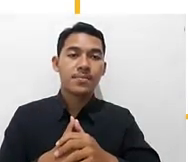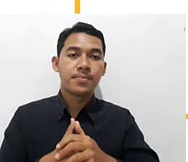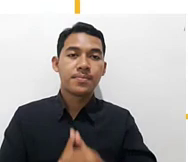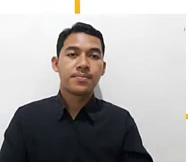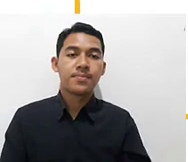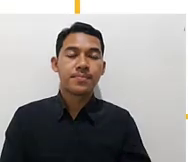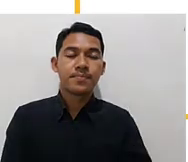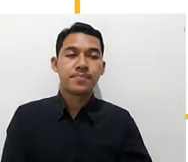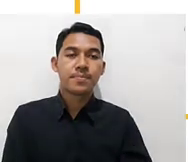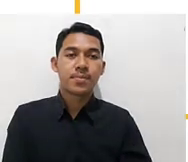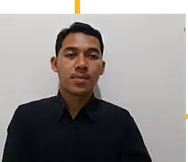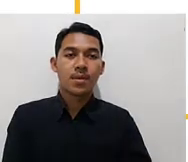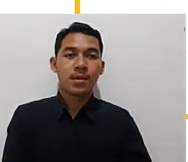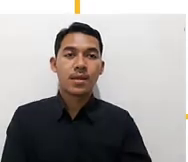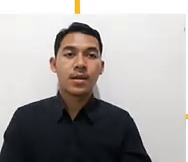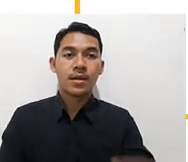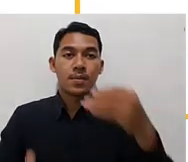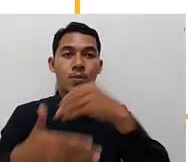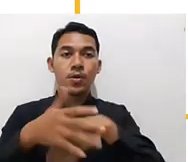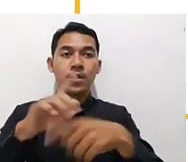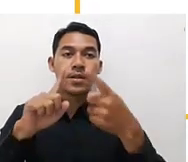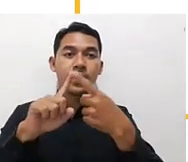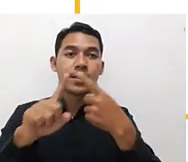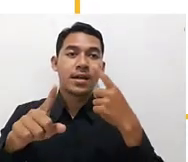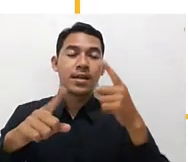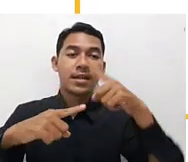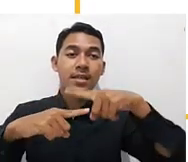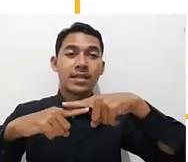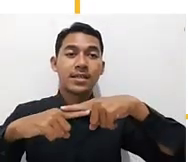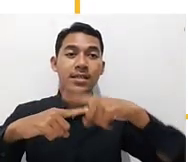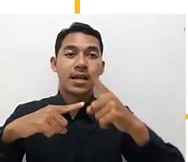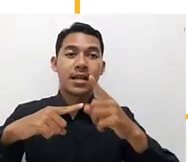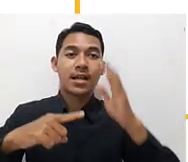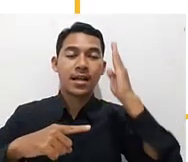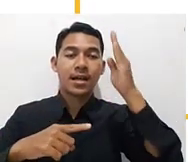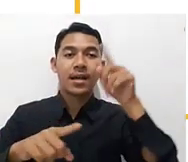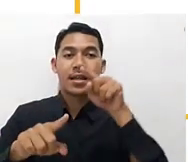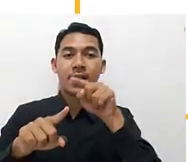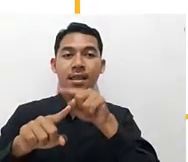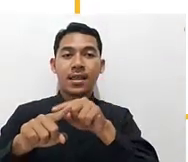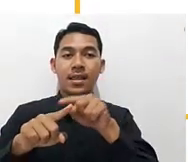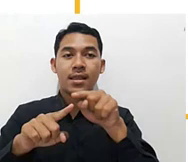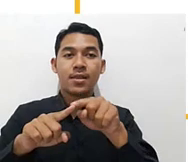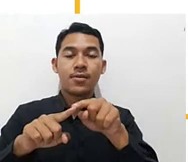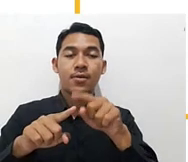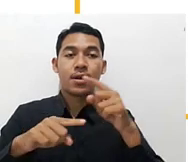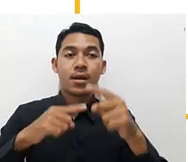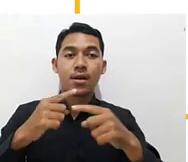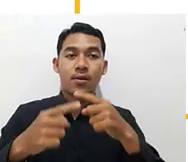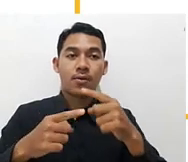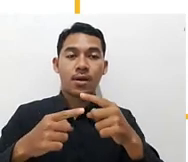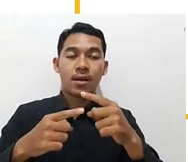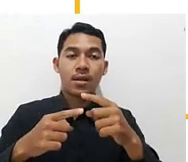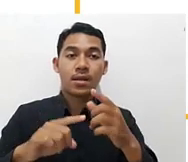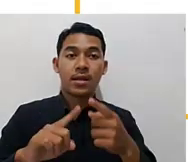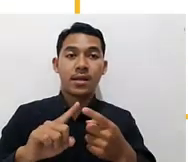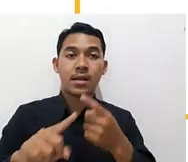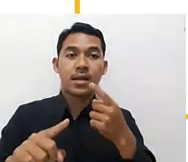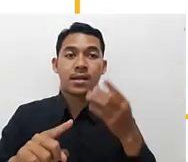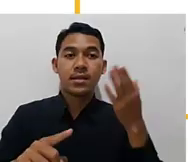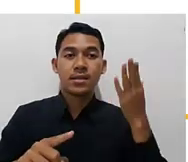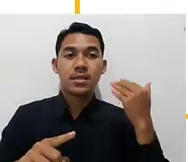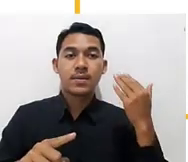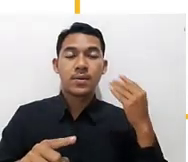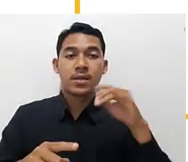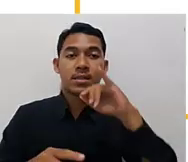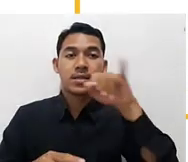Nah, input daripada saklar inilah yang akan menentukan keluarannya nanti, selain dari keluaran yang sebelumnya yang ada pada J1